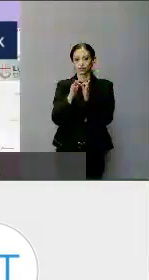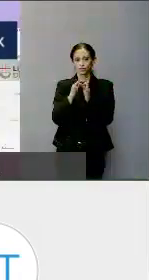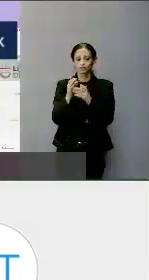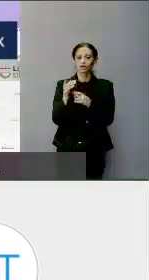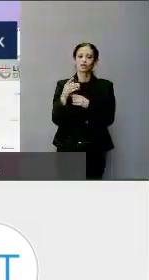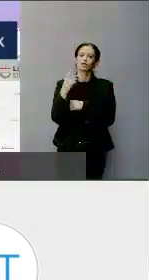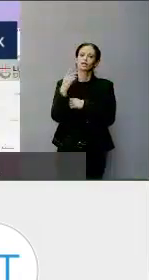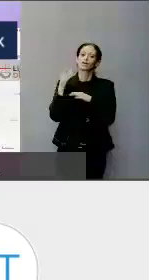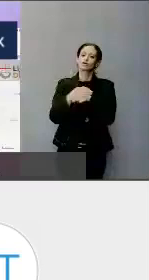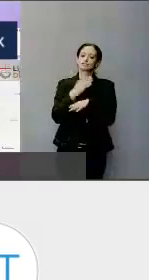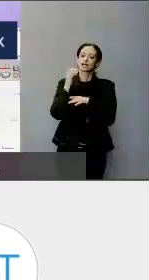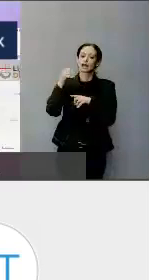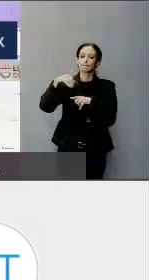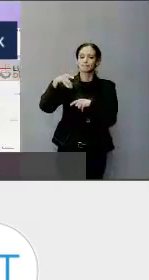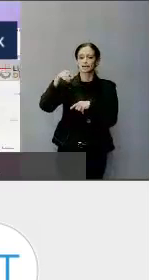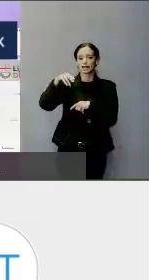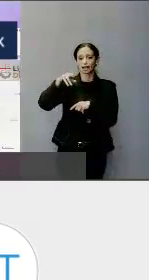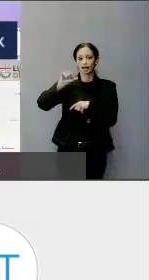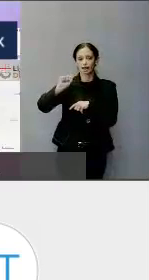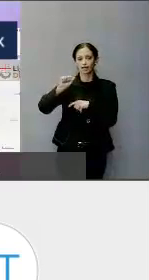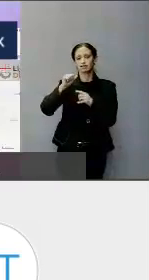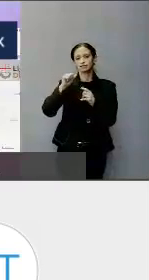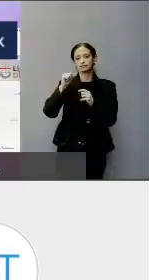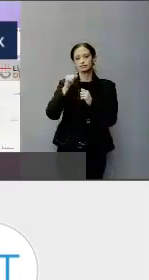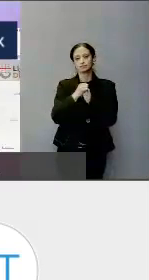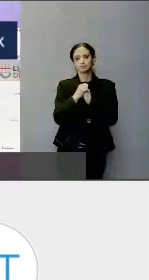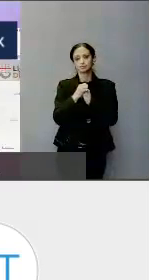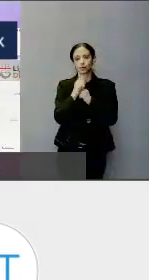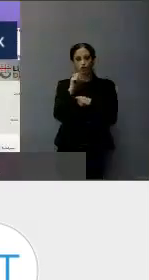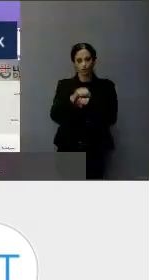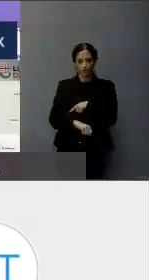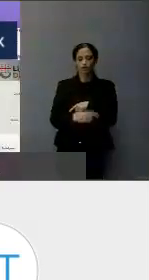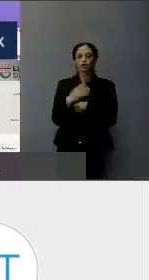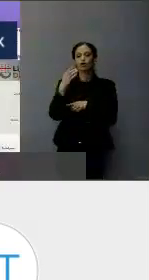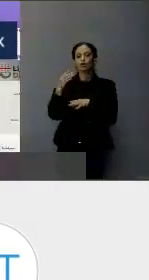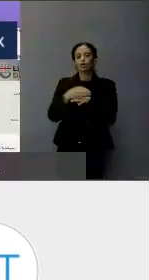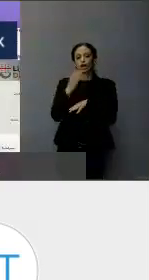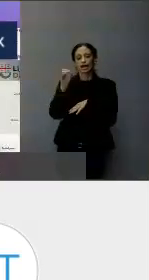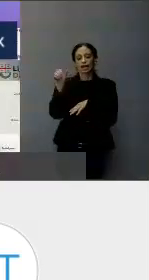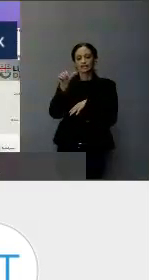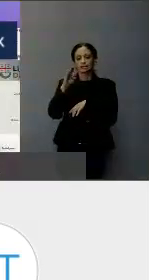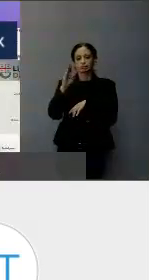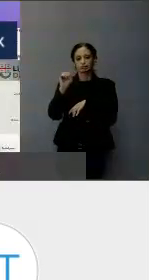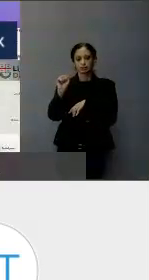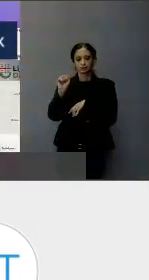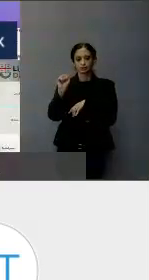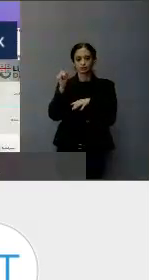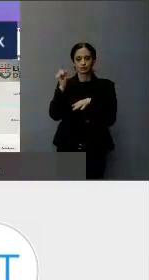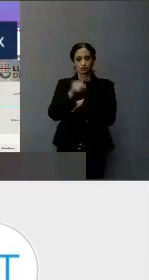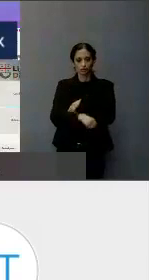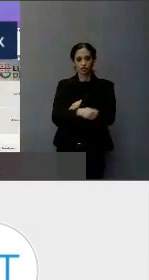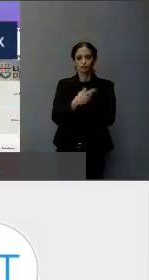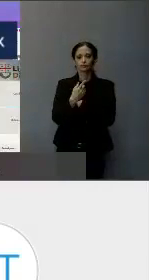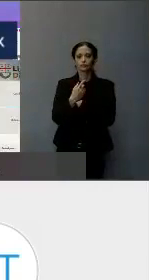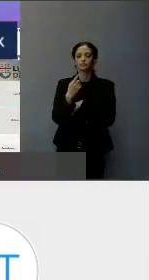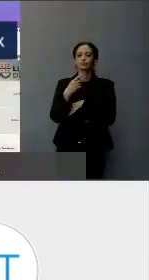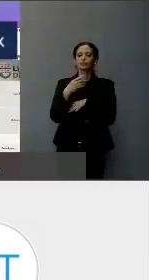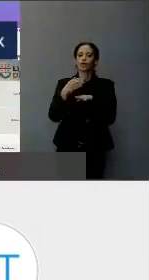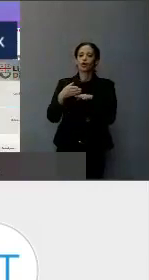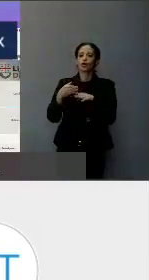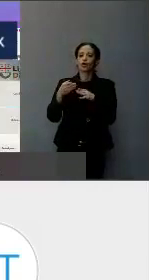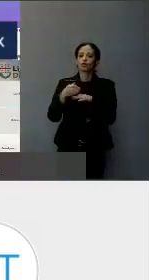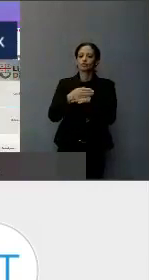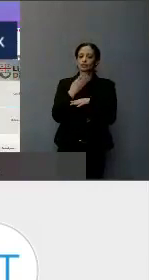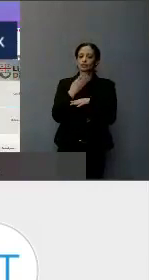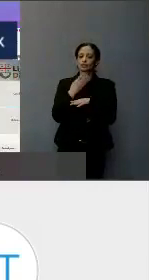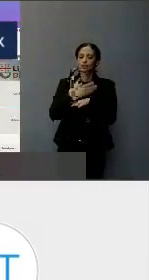consigliere campanella consigliere cassiba contrario consigliere costa